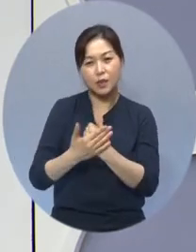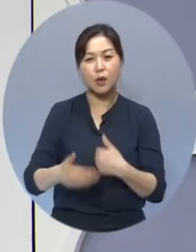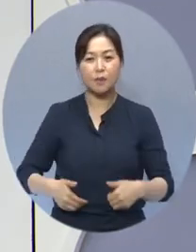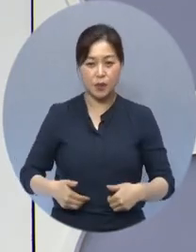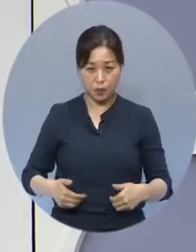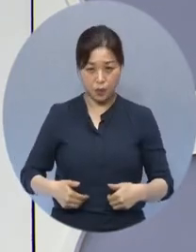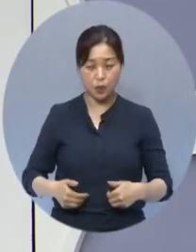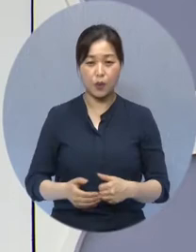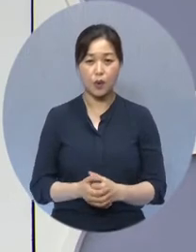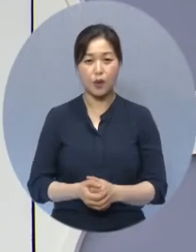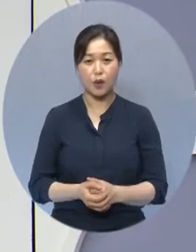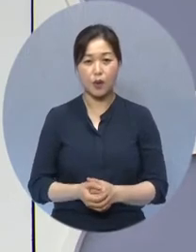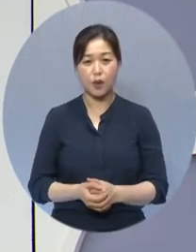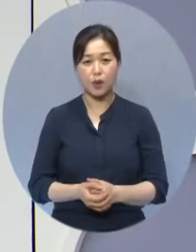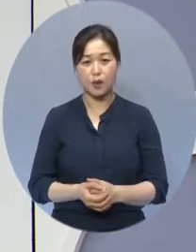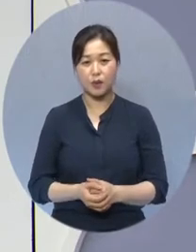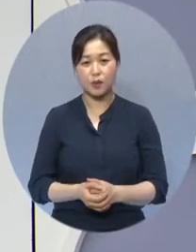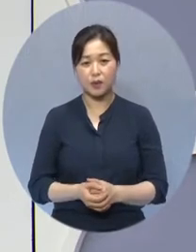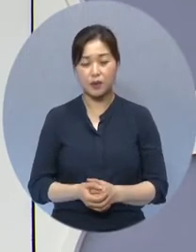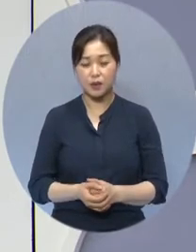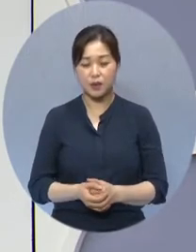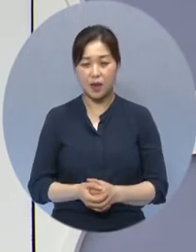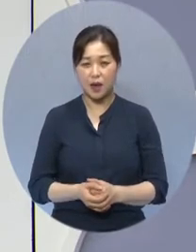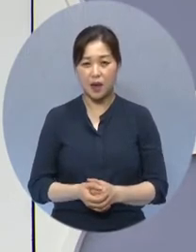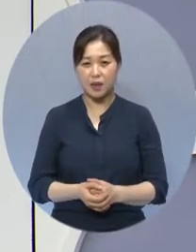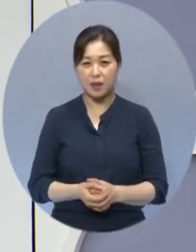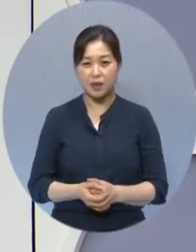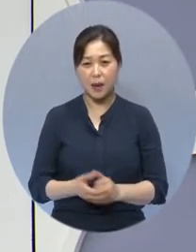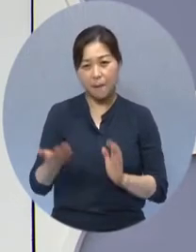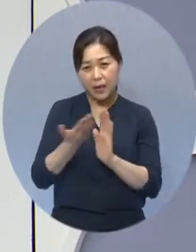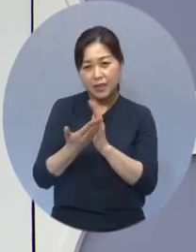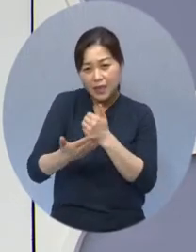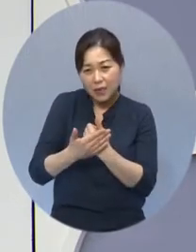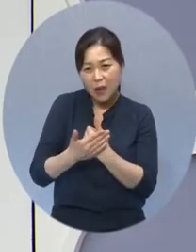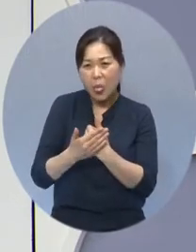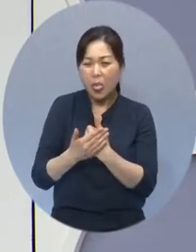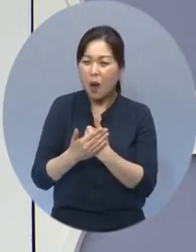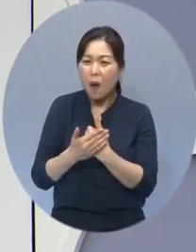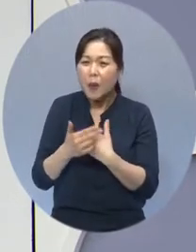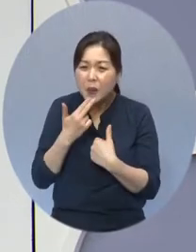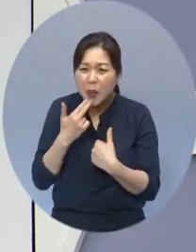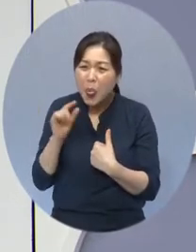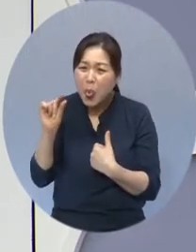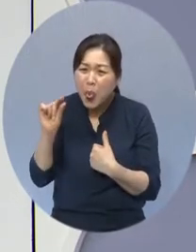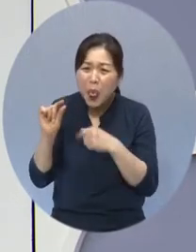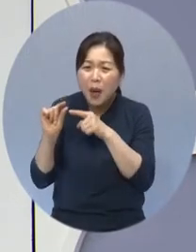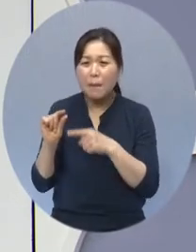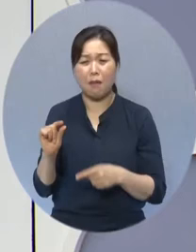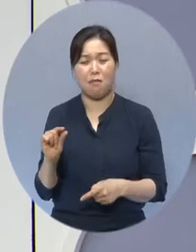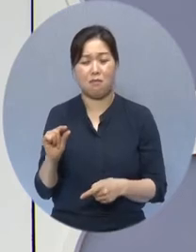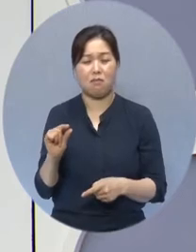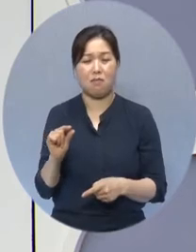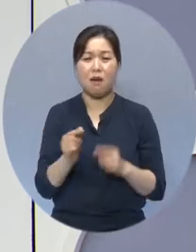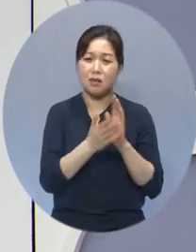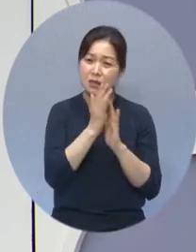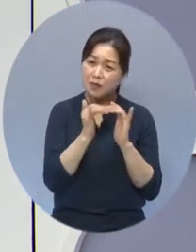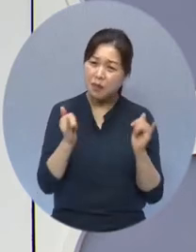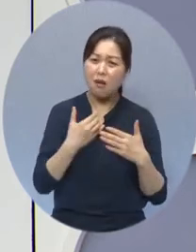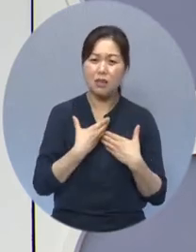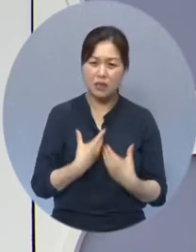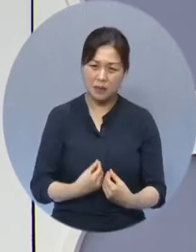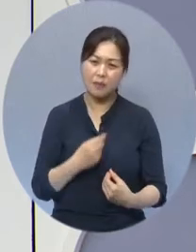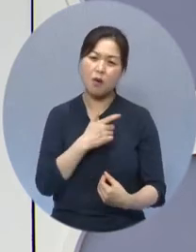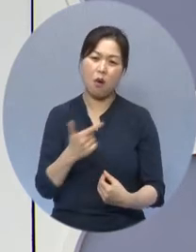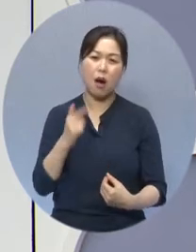그 옷이 정말 맞는 옷이 아니고 엉뚱한 옷이다 이러면 우리 시민들의 그 실망감이 더 크길 수